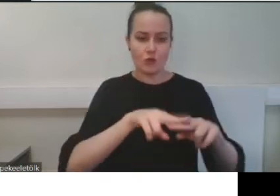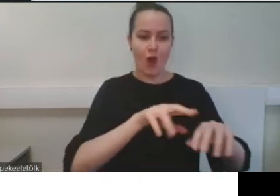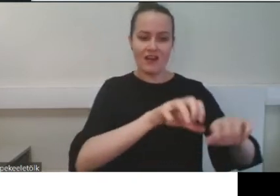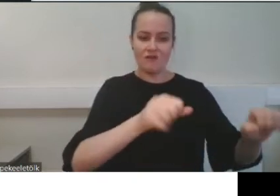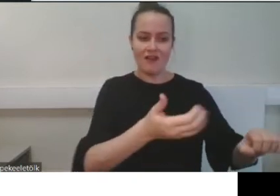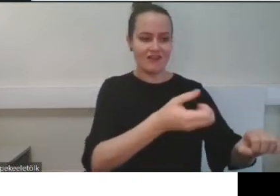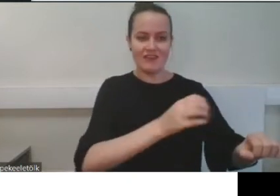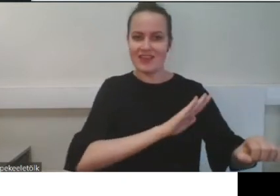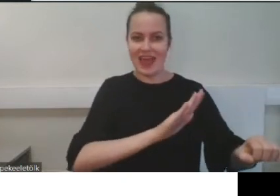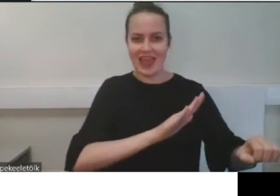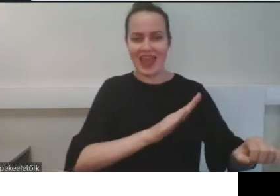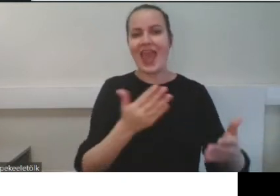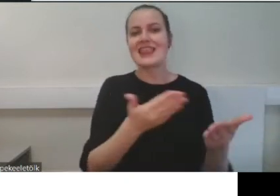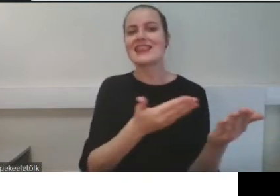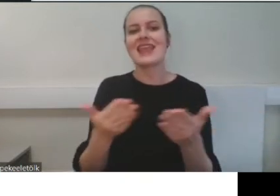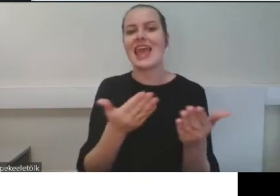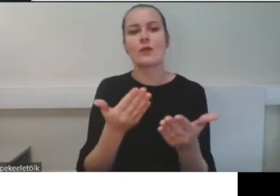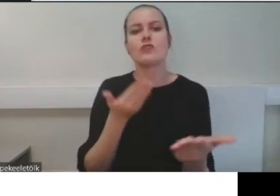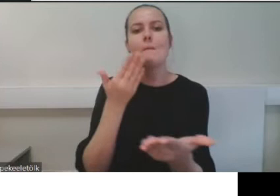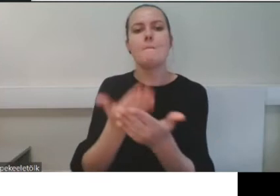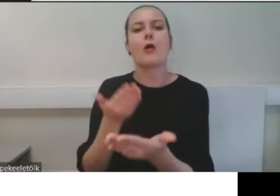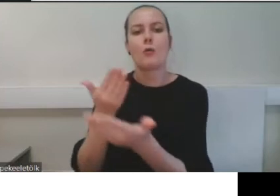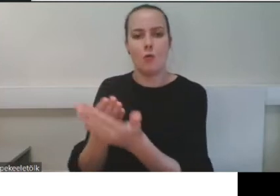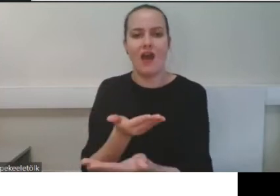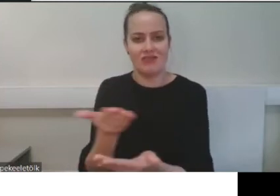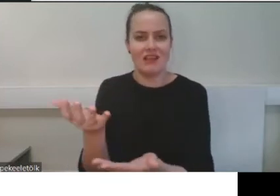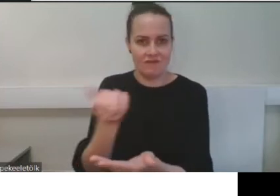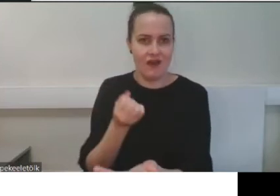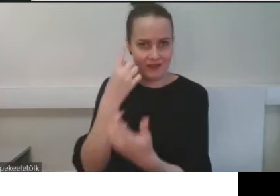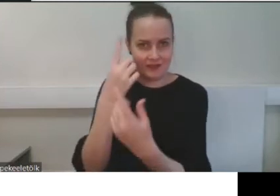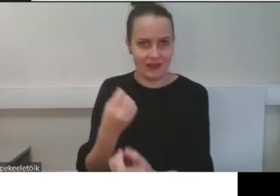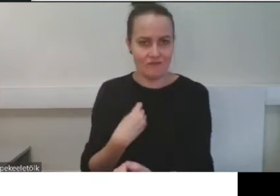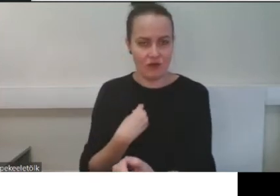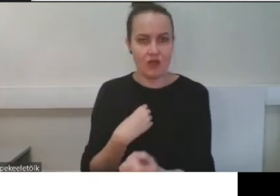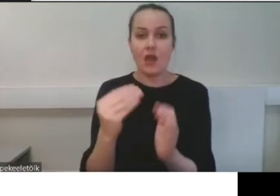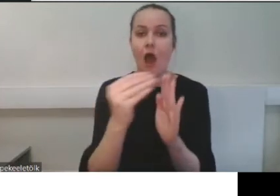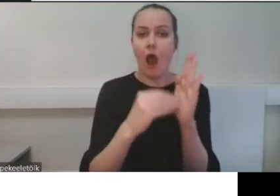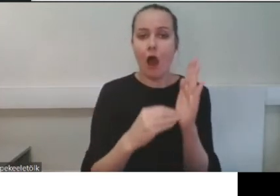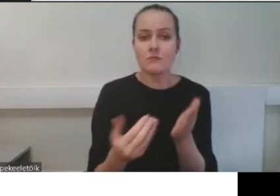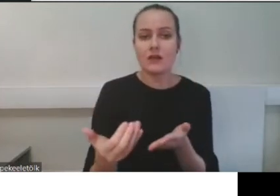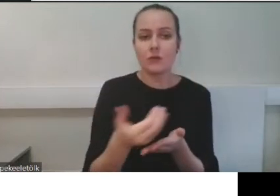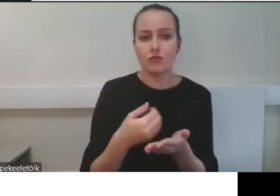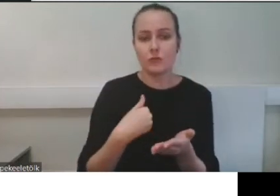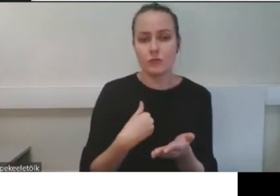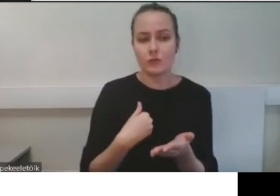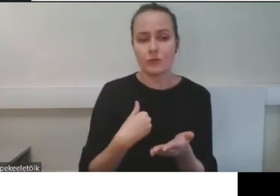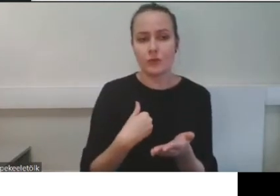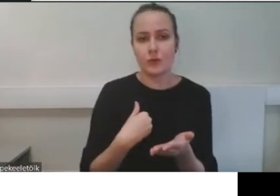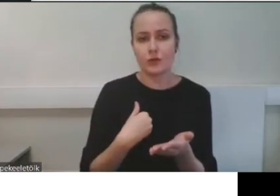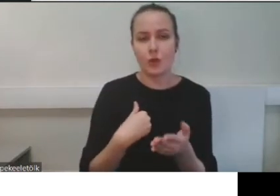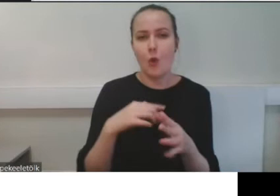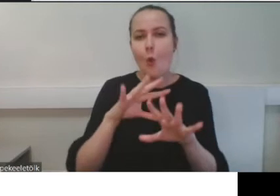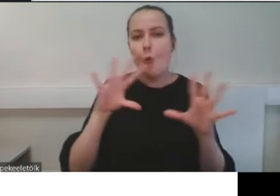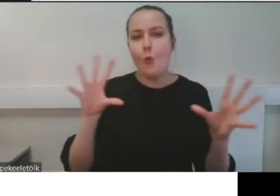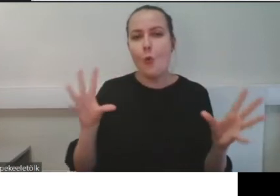näiteks olemas andmed ametliku puudega ja puudeta koduteenuse kasutajate kohta. Olen siin toonud täna